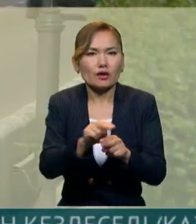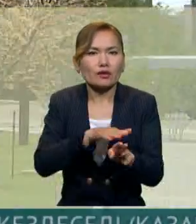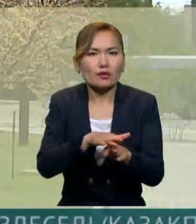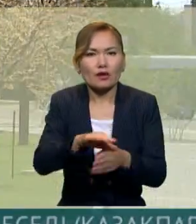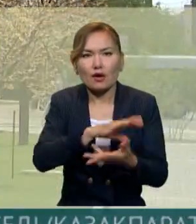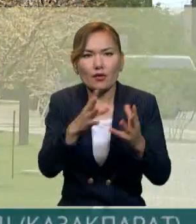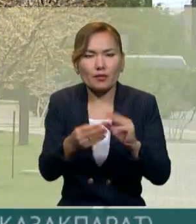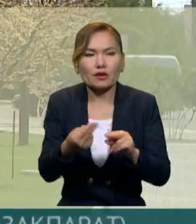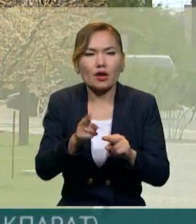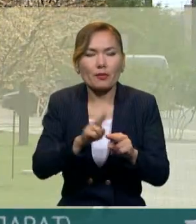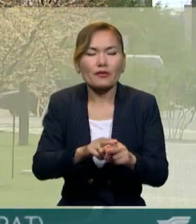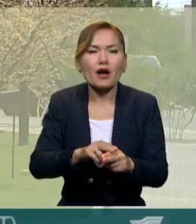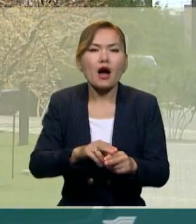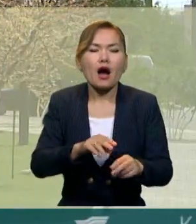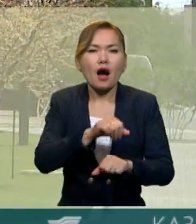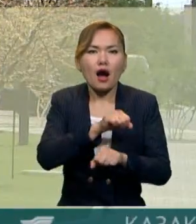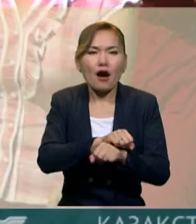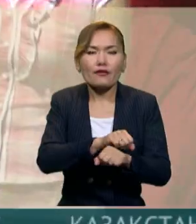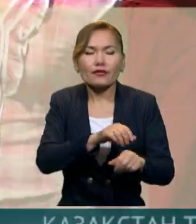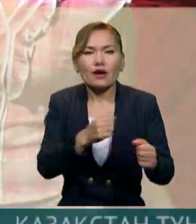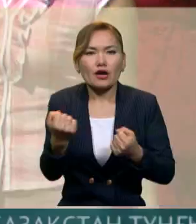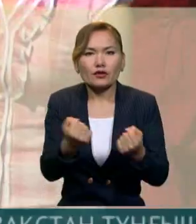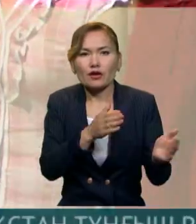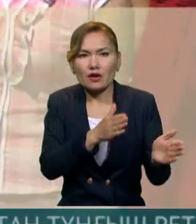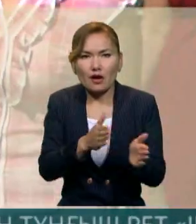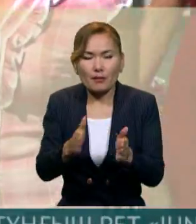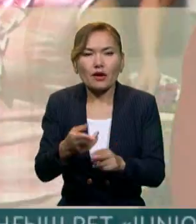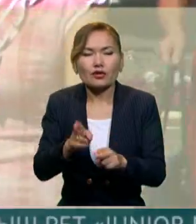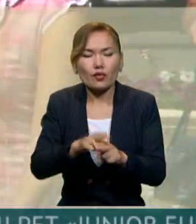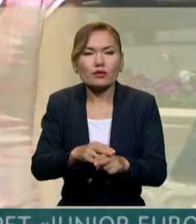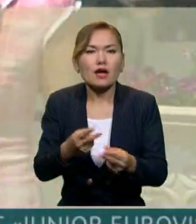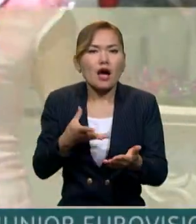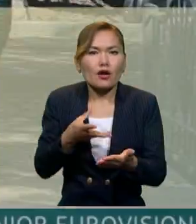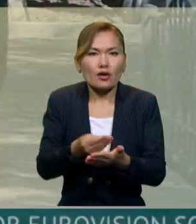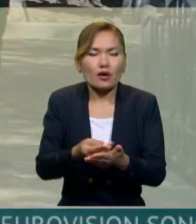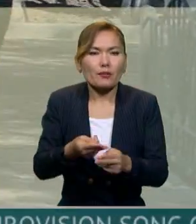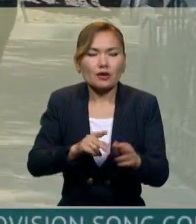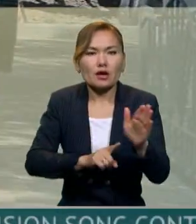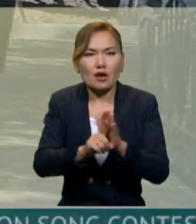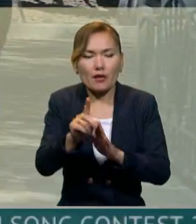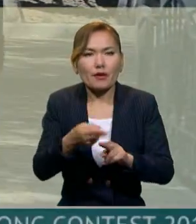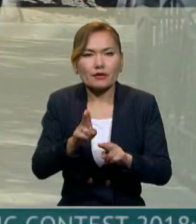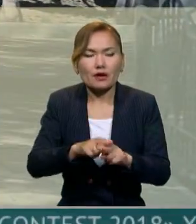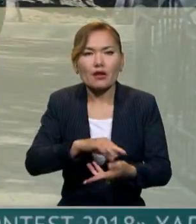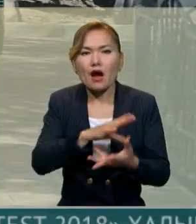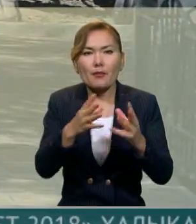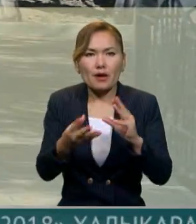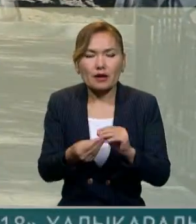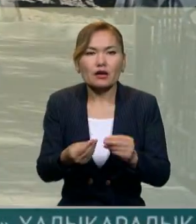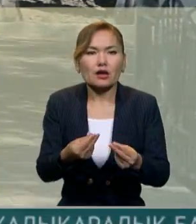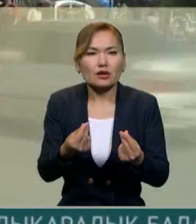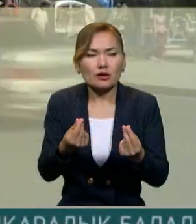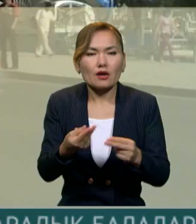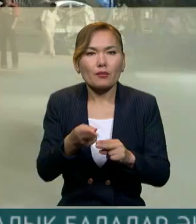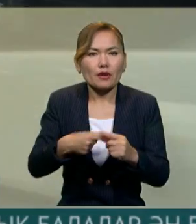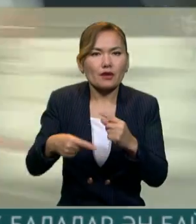Нәтижесінде екі нысанға тиесілі автотұрақтарға ақылы жүйе енгізілуі мүмкін. Өйткені жекеменшік тарап салған қаржысын өндіріп алуы